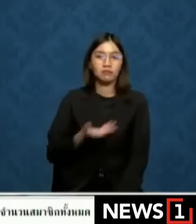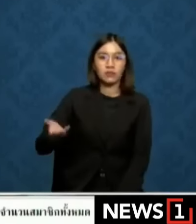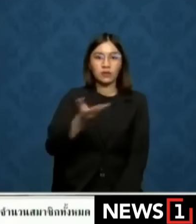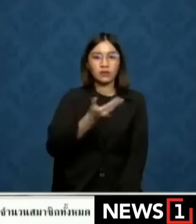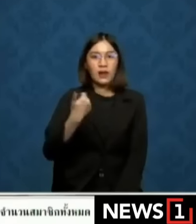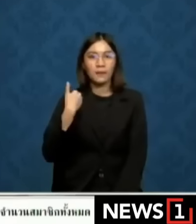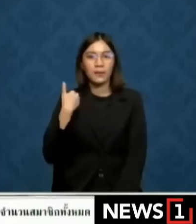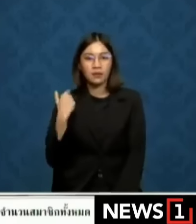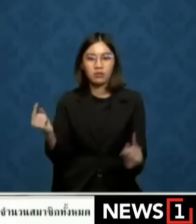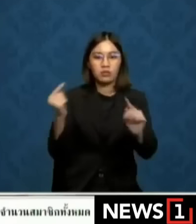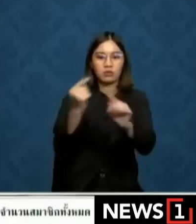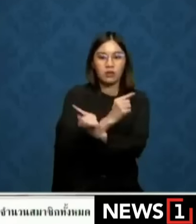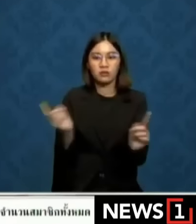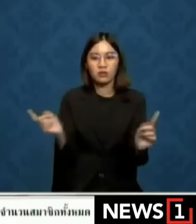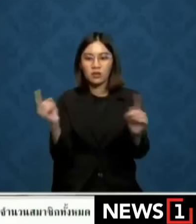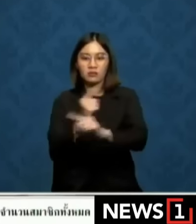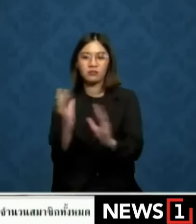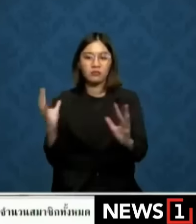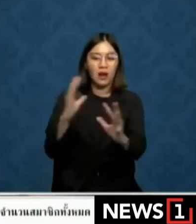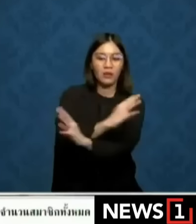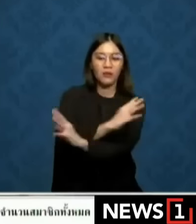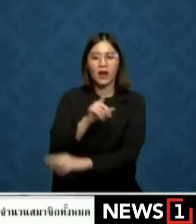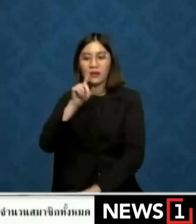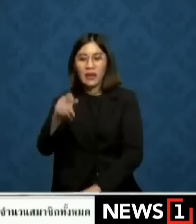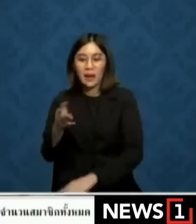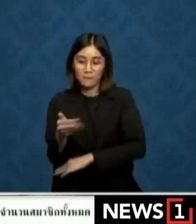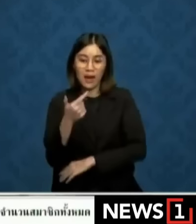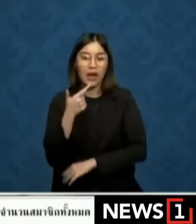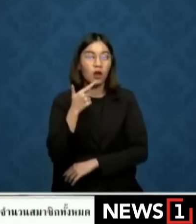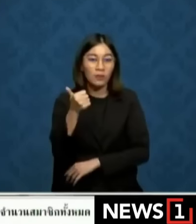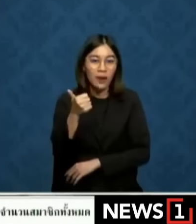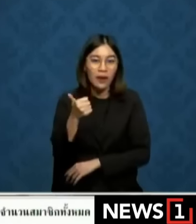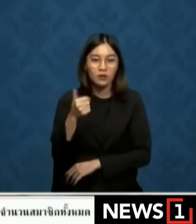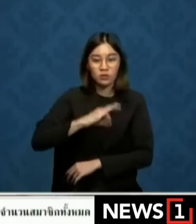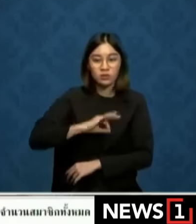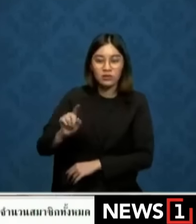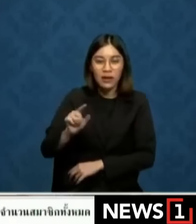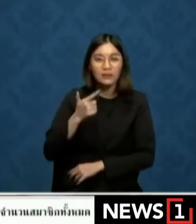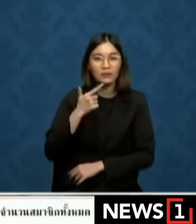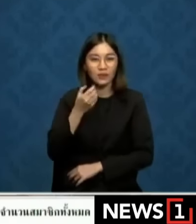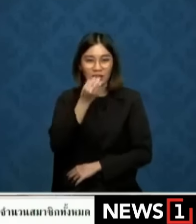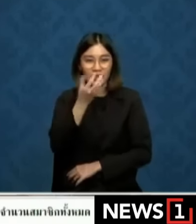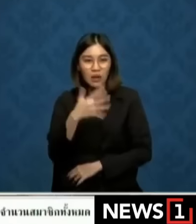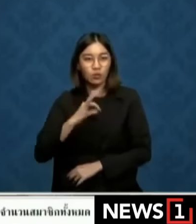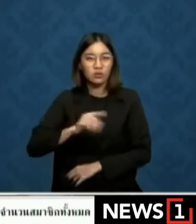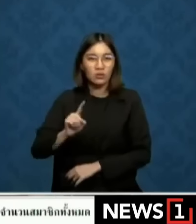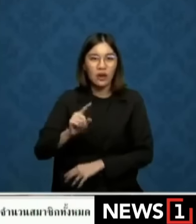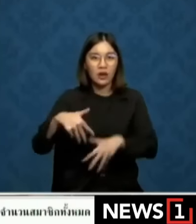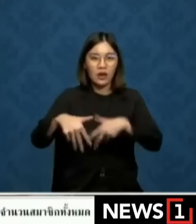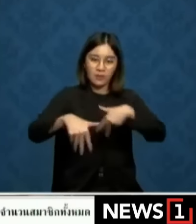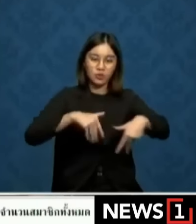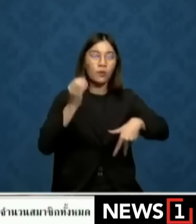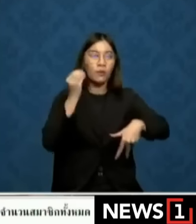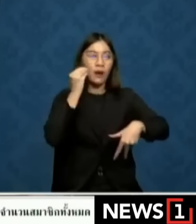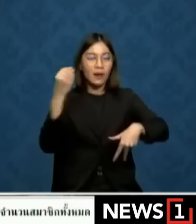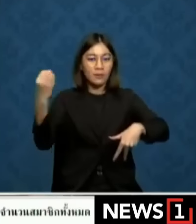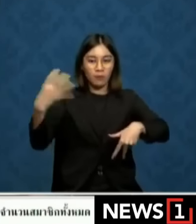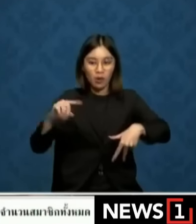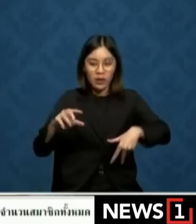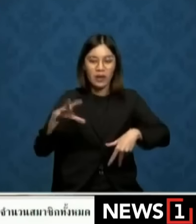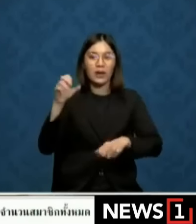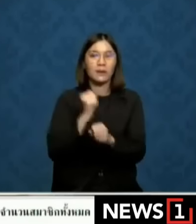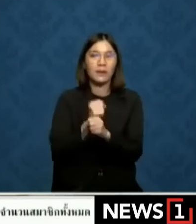งปัญหาจริงๆนะคะจัดการยังไงตอนนี้ปลานี่คือปลาเถื่อนดูซิระหว่างหมูเถื่อนกับปลาเถื่อนอันไหนรุนแรงกว่ากันนะค